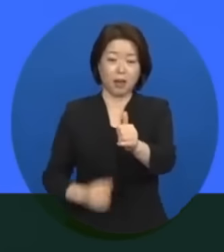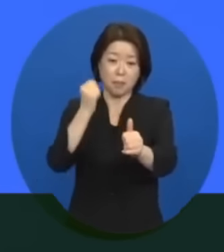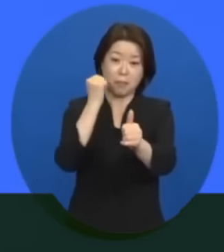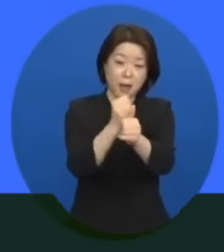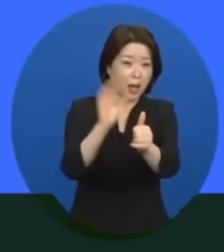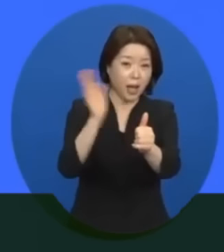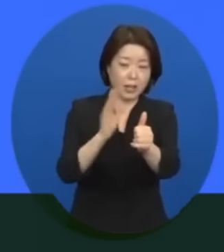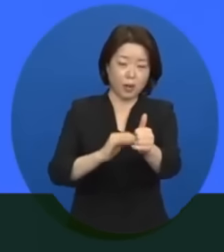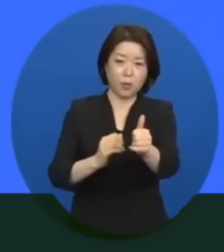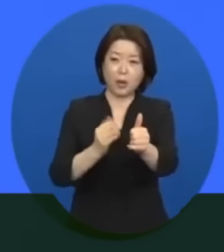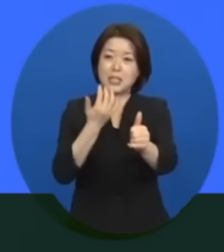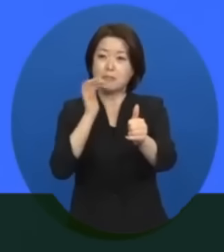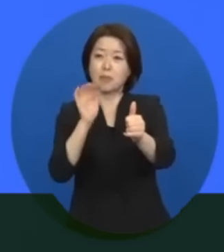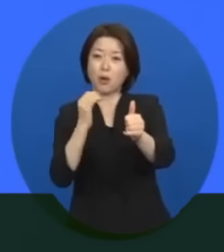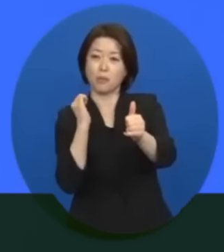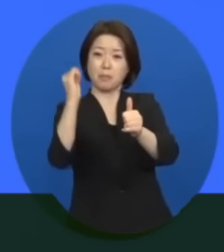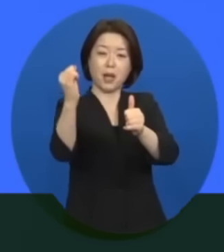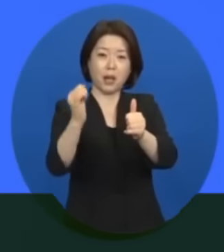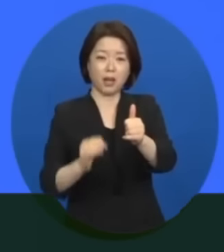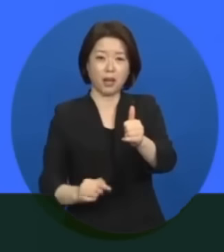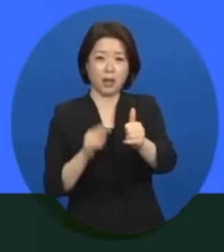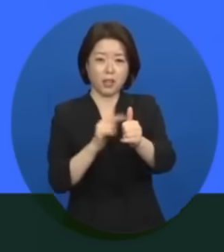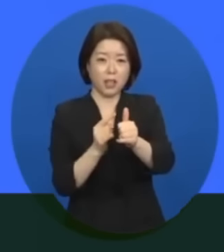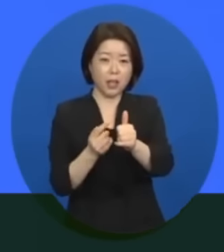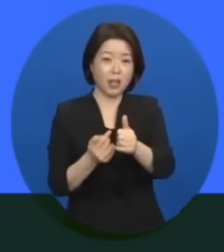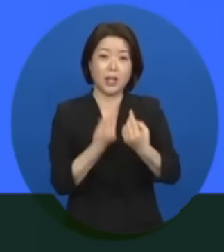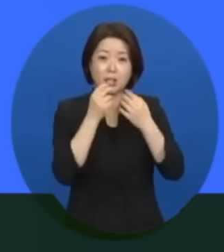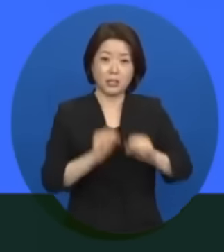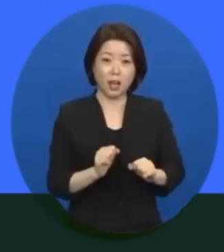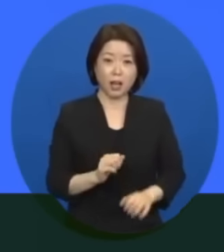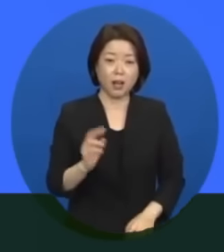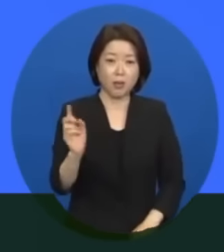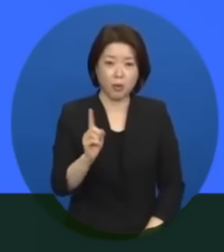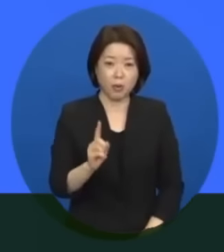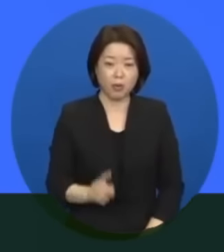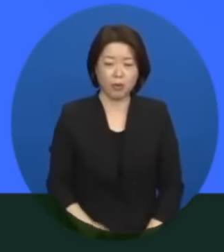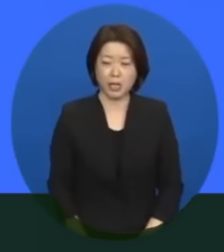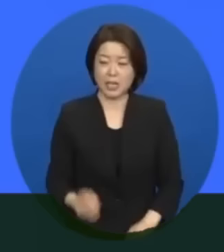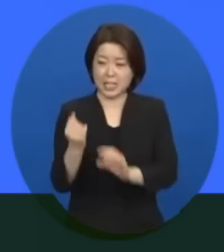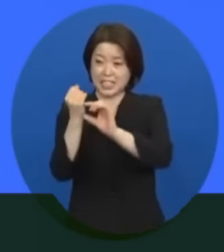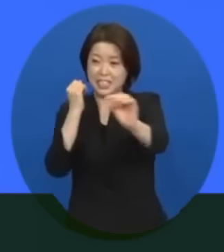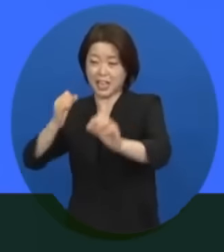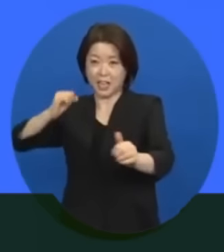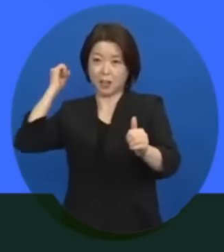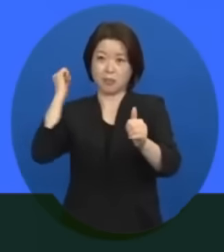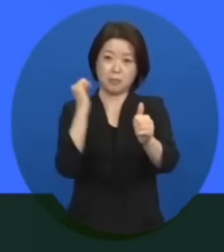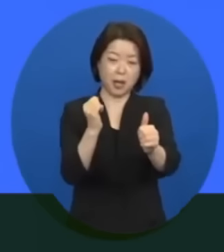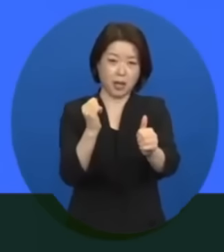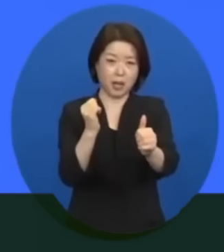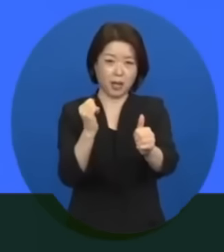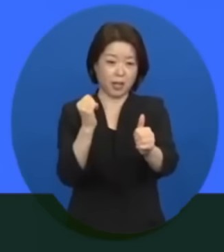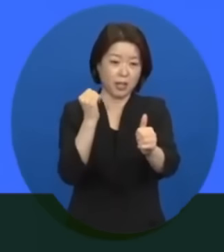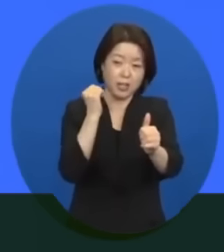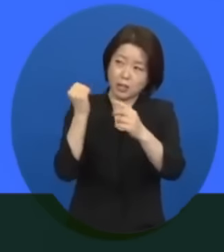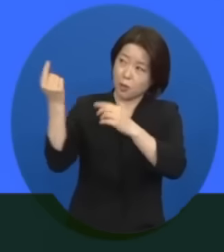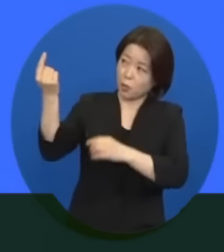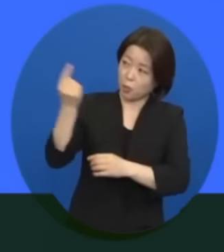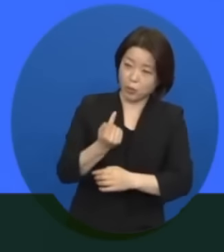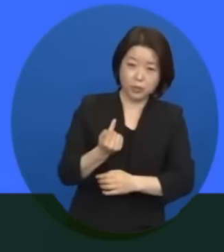막히고 벽에 꽂혔을까 그 창이 날라온 상황은 바뀌지 않았지만 벽으로 지나가서